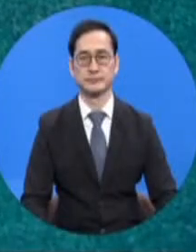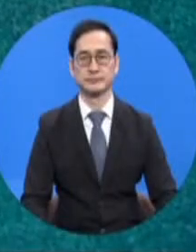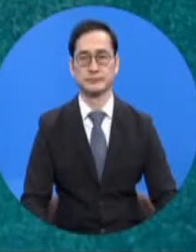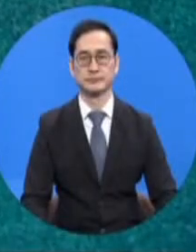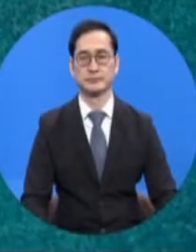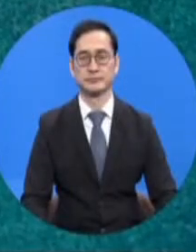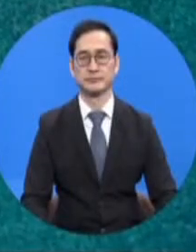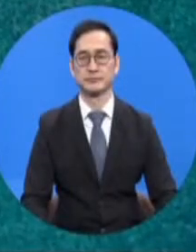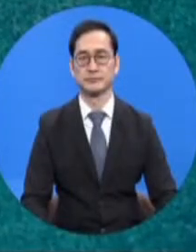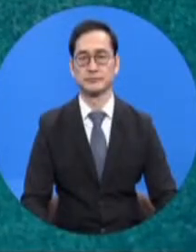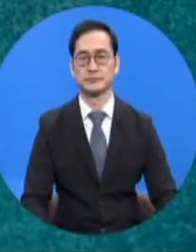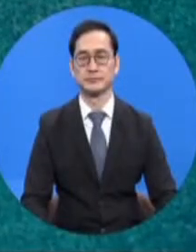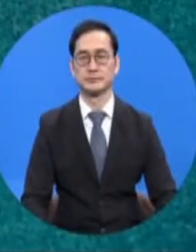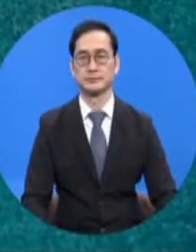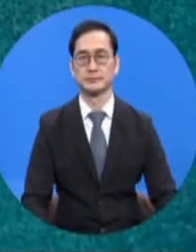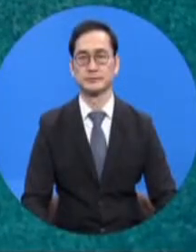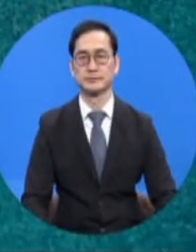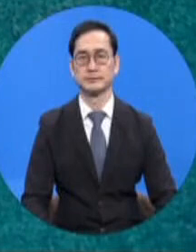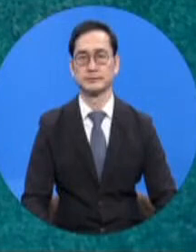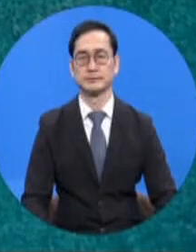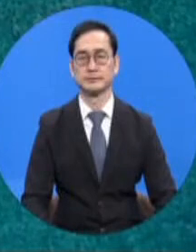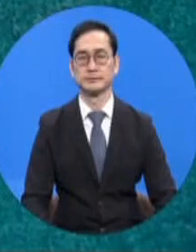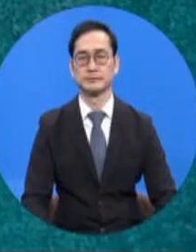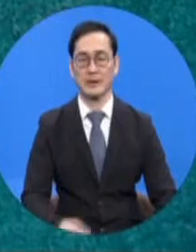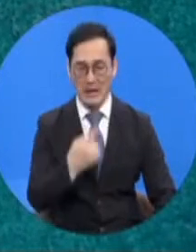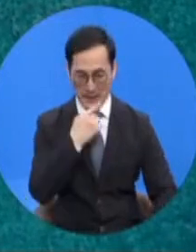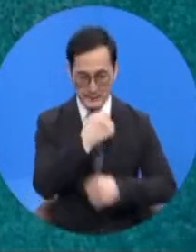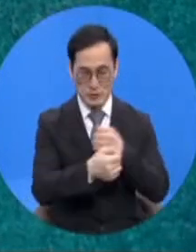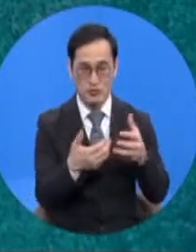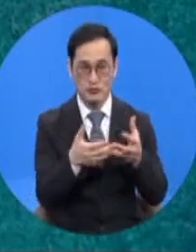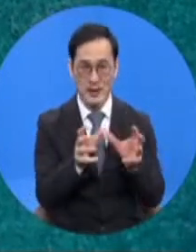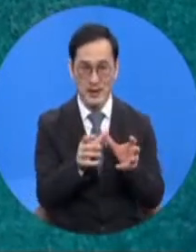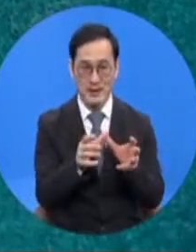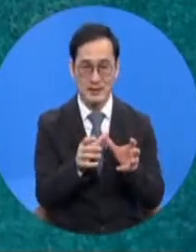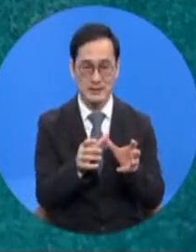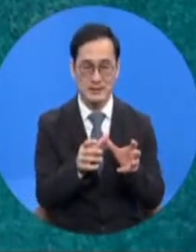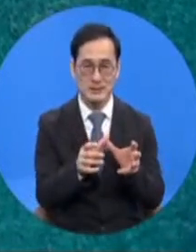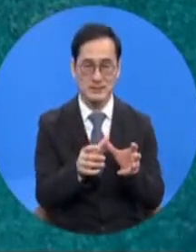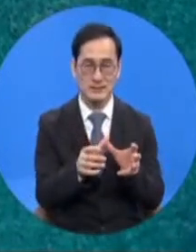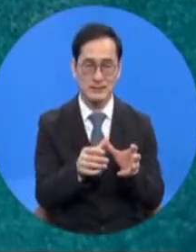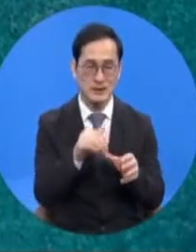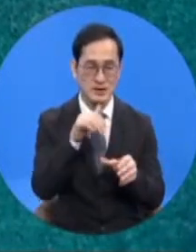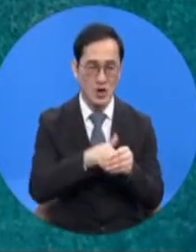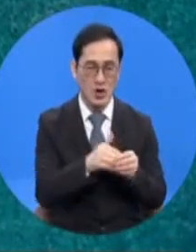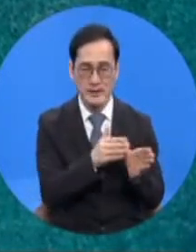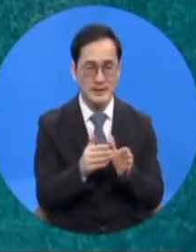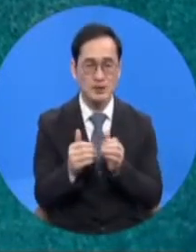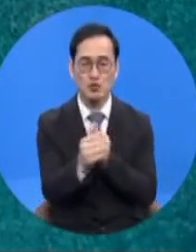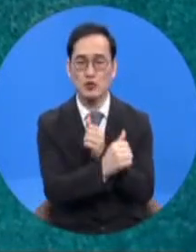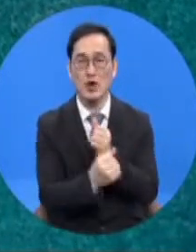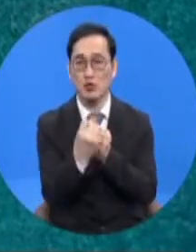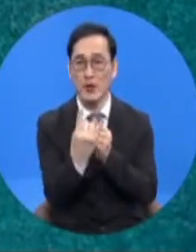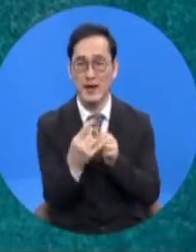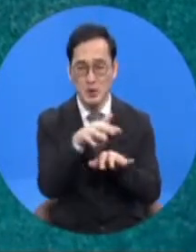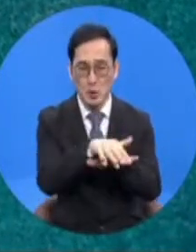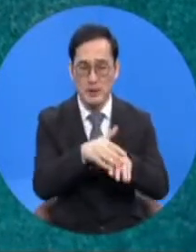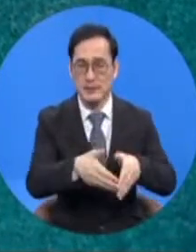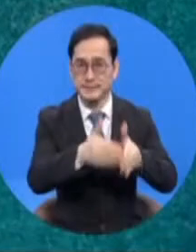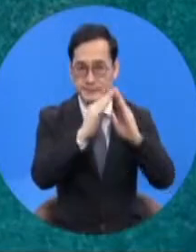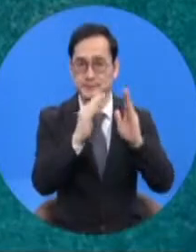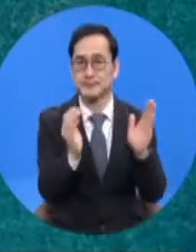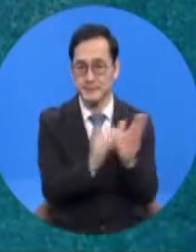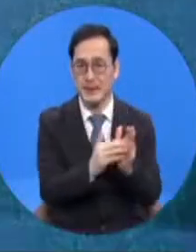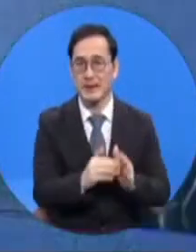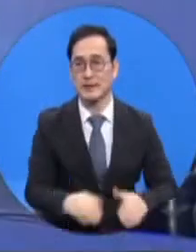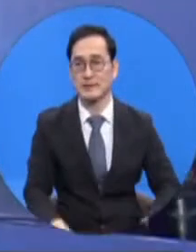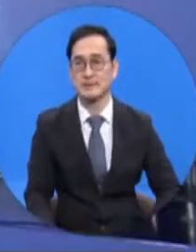더불어민주당의 제20대 대통령 선거 선거대책위원회가 출범했습니다. 어제 출범식을 열었는데요.